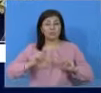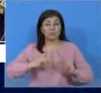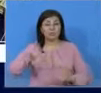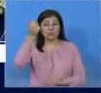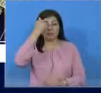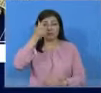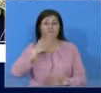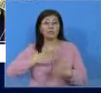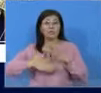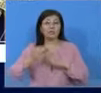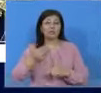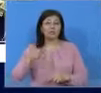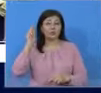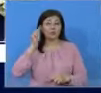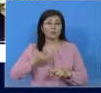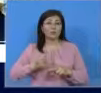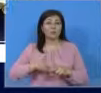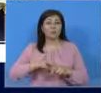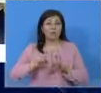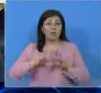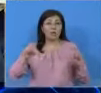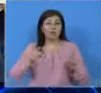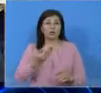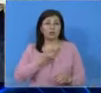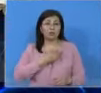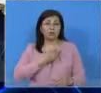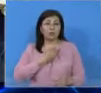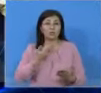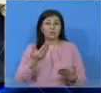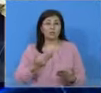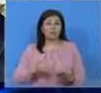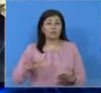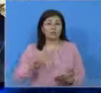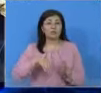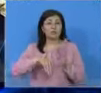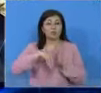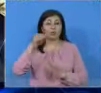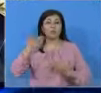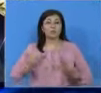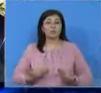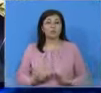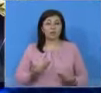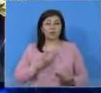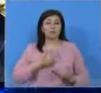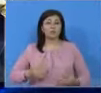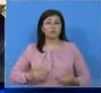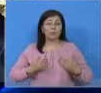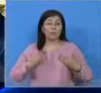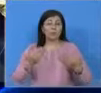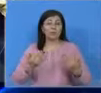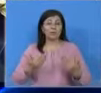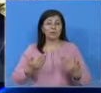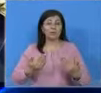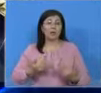очень рада, что я обучалась в этой школе. Хочу пожелать вам всего наилучшего в жизни. И хочу поздравить выпускников моей